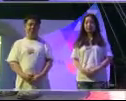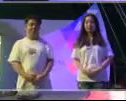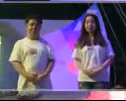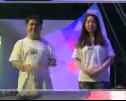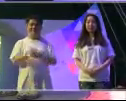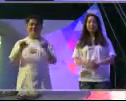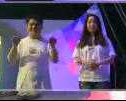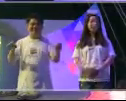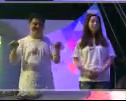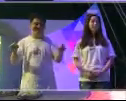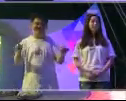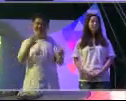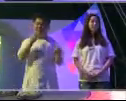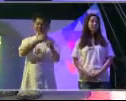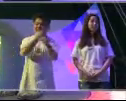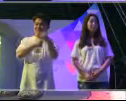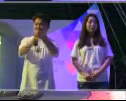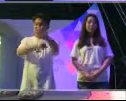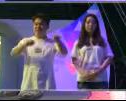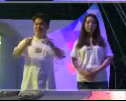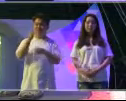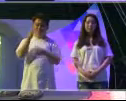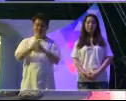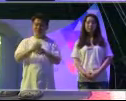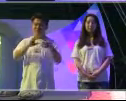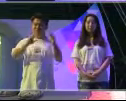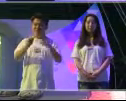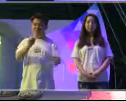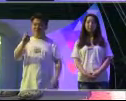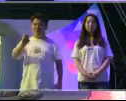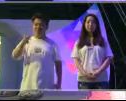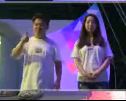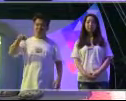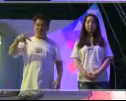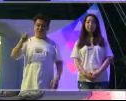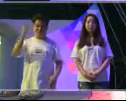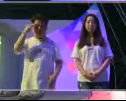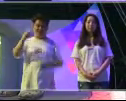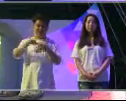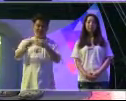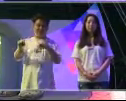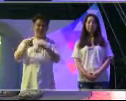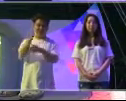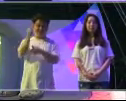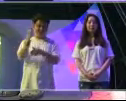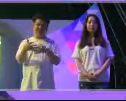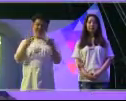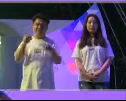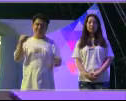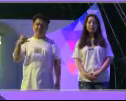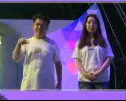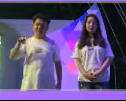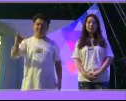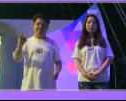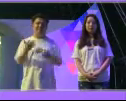안녕하세요 서울시 인권 위원으로 활동하고 있는 국제 엠네스티 한국지부 사무처장 김희진 입니다 어